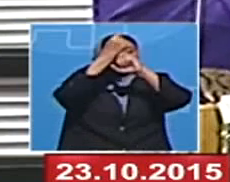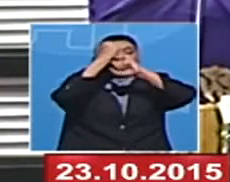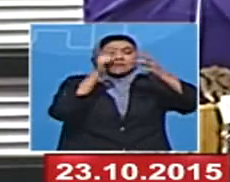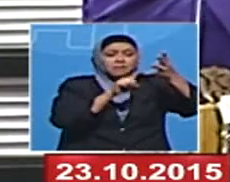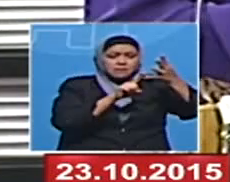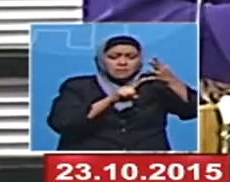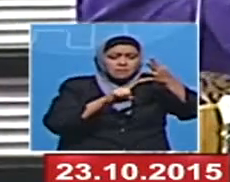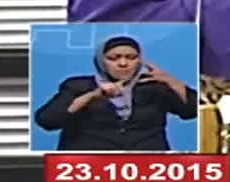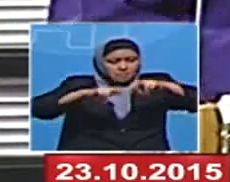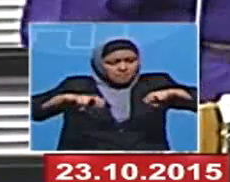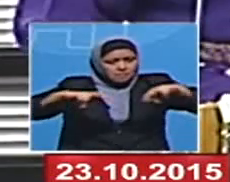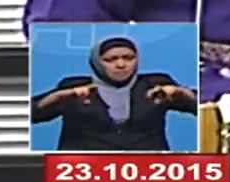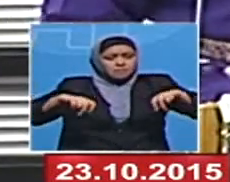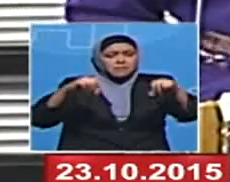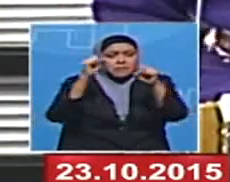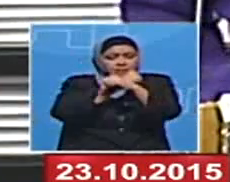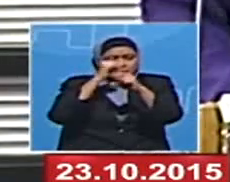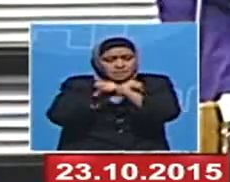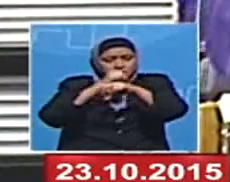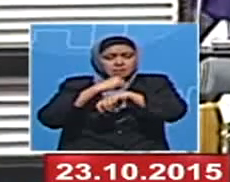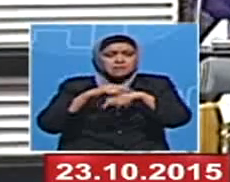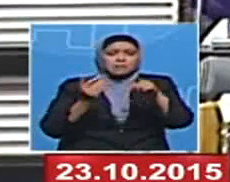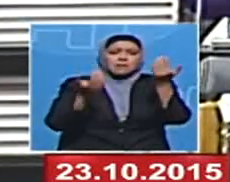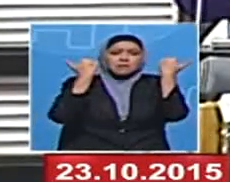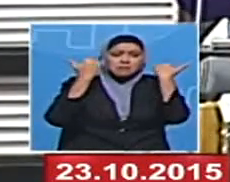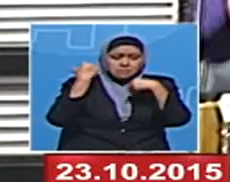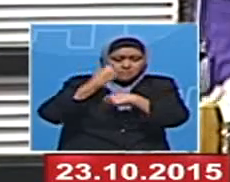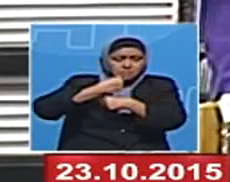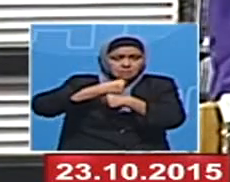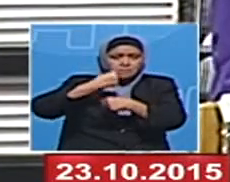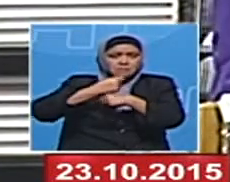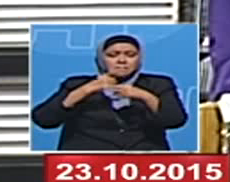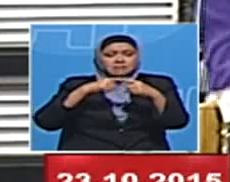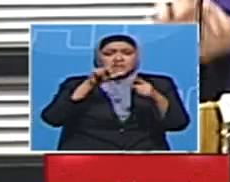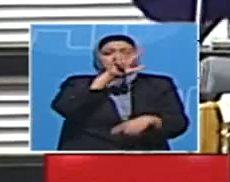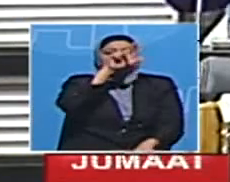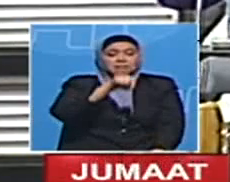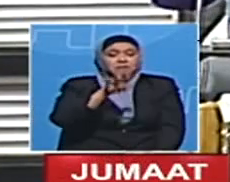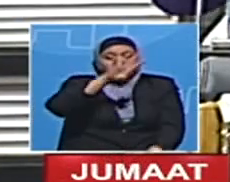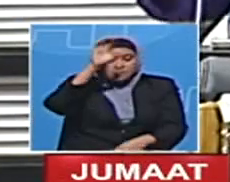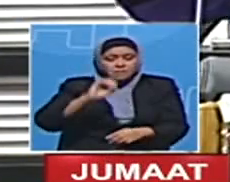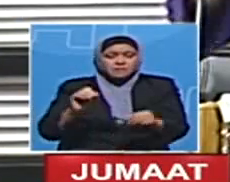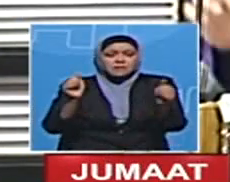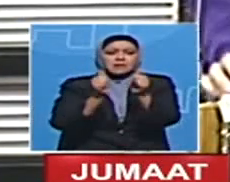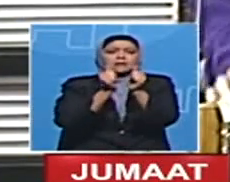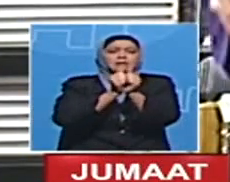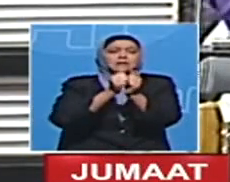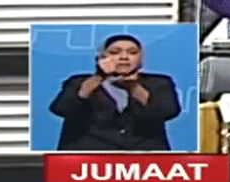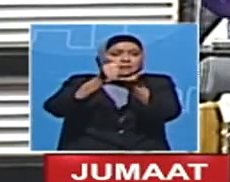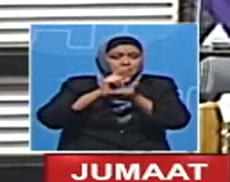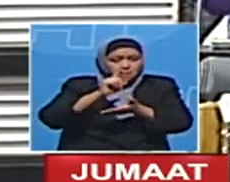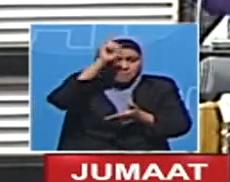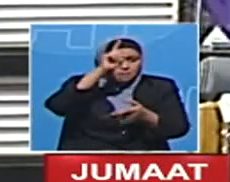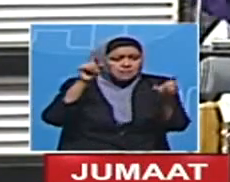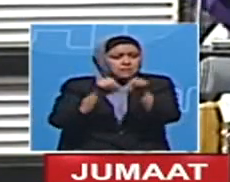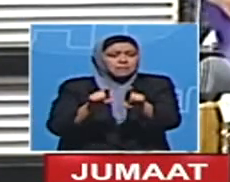statistik pengangguran pada tahun 1999 adalah 3.4% dengan kehendak Allah jua hasil